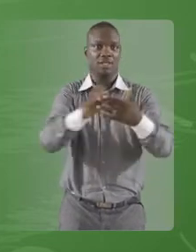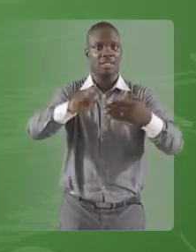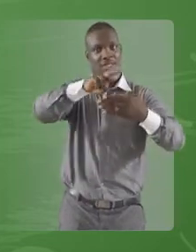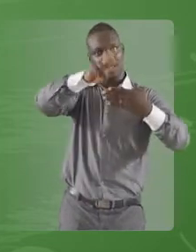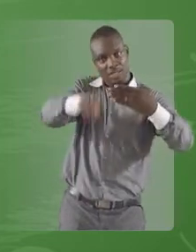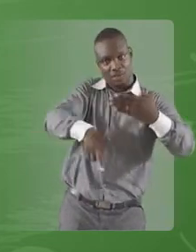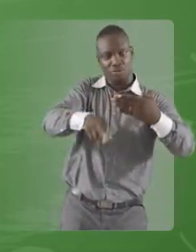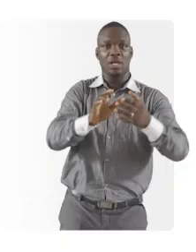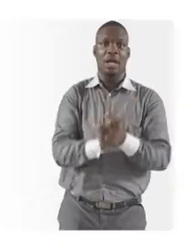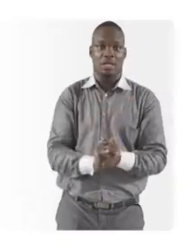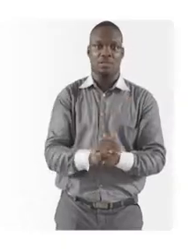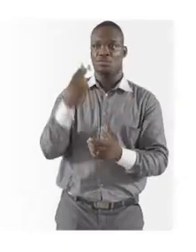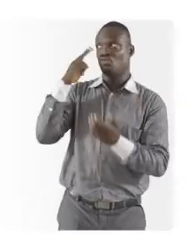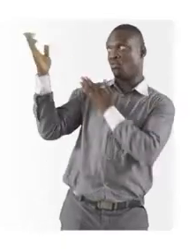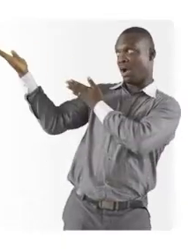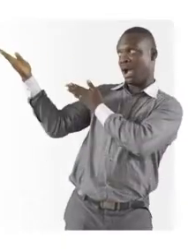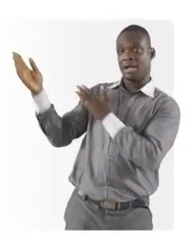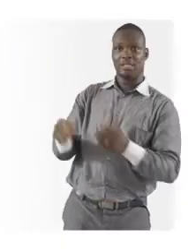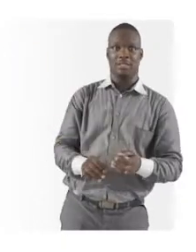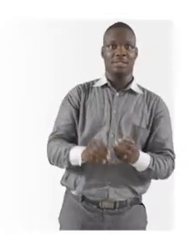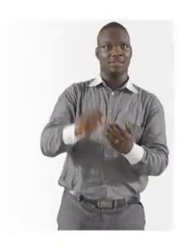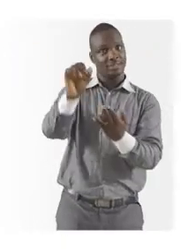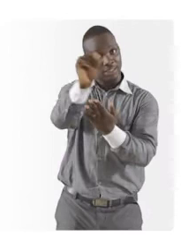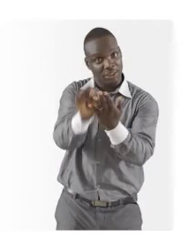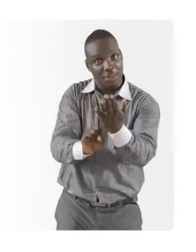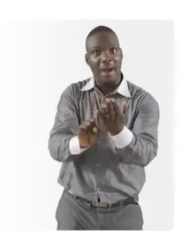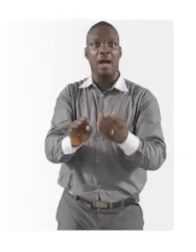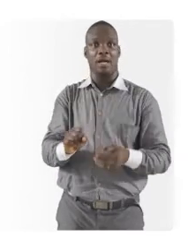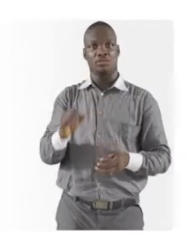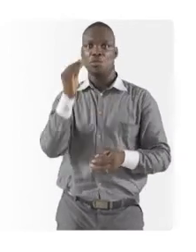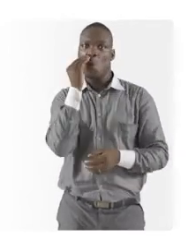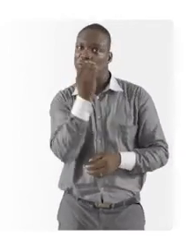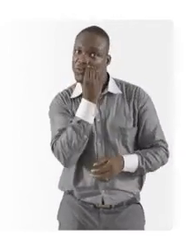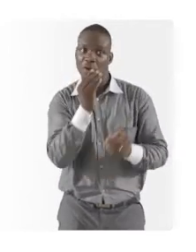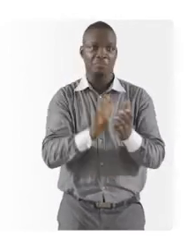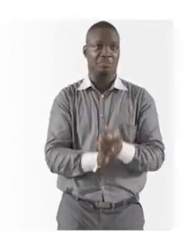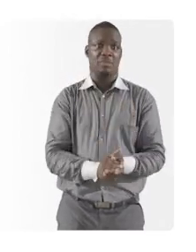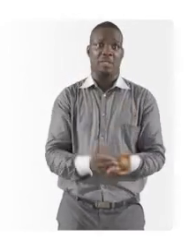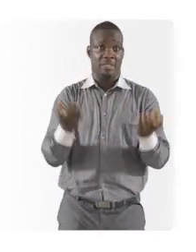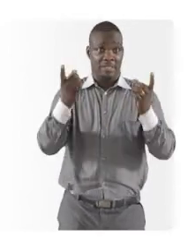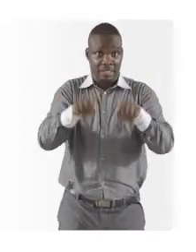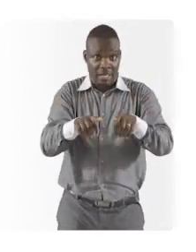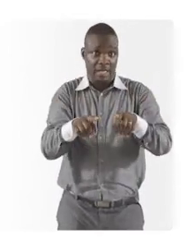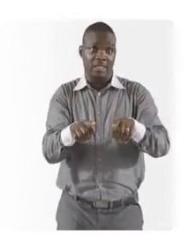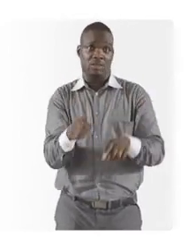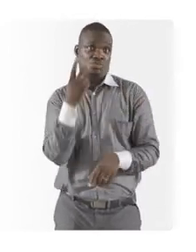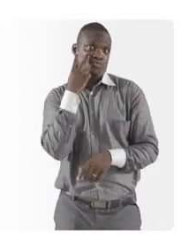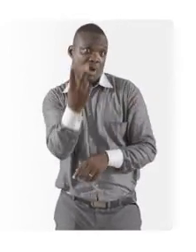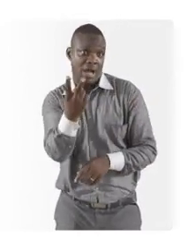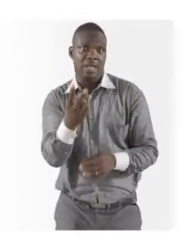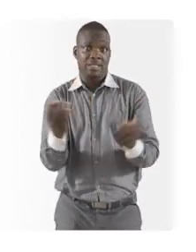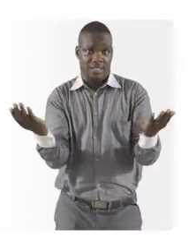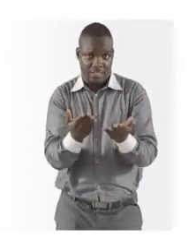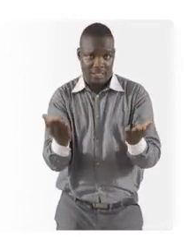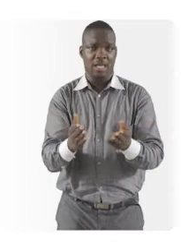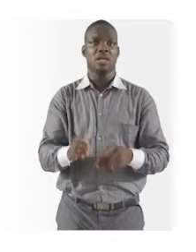Et devant vous, vous avez le schéma d'une fleur. Bien, qu'allons-nous faire de ces résultats-là? Rapidement, nous